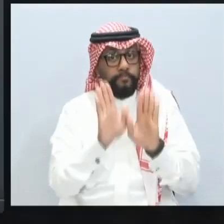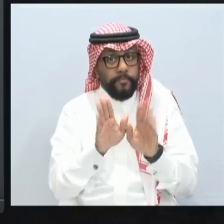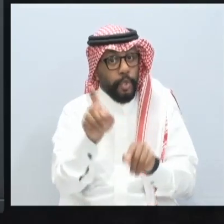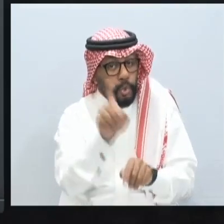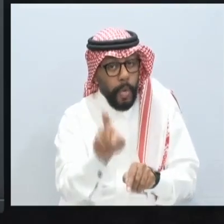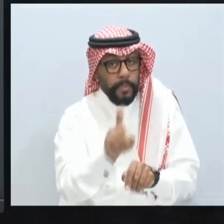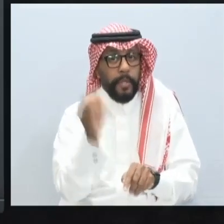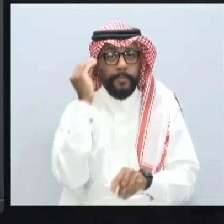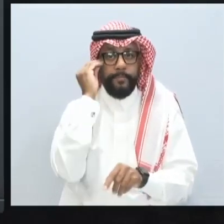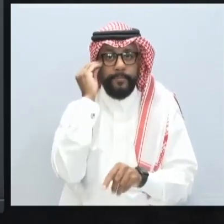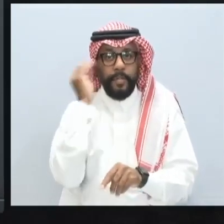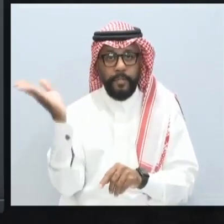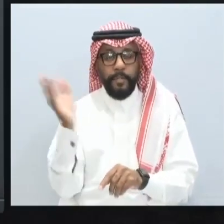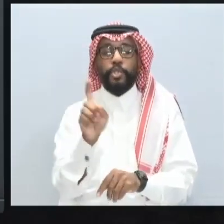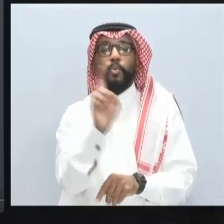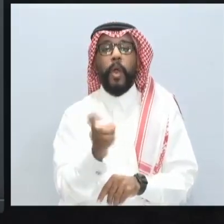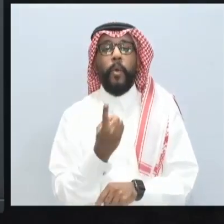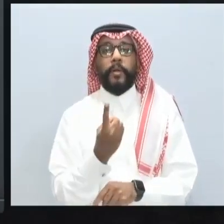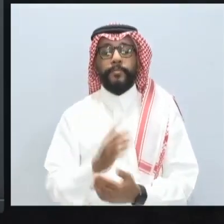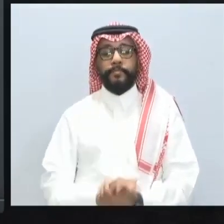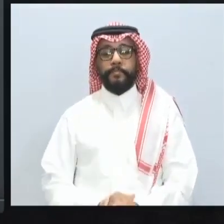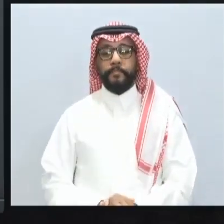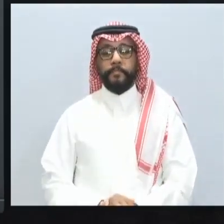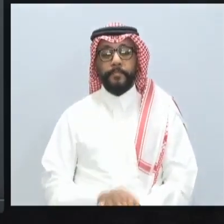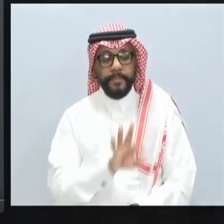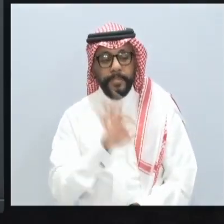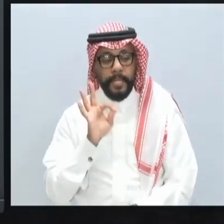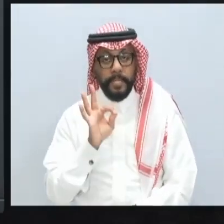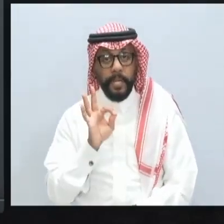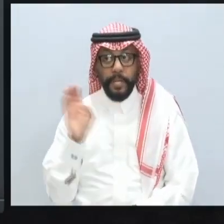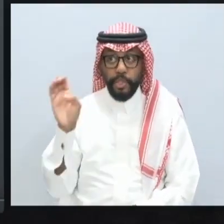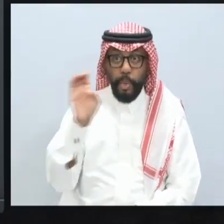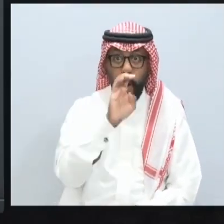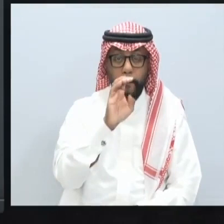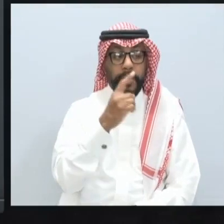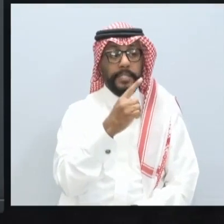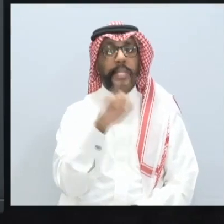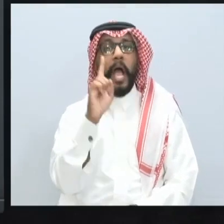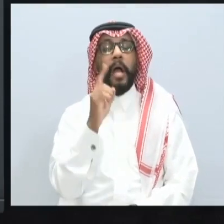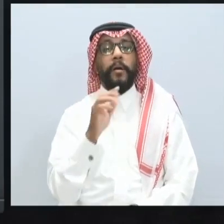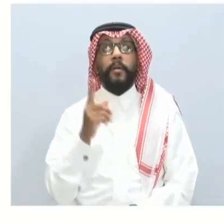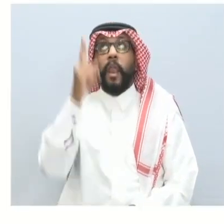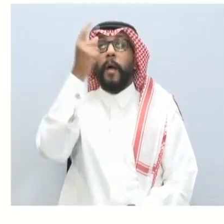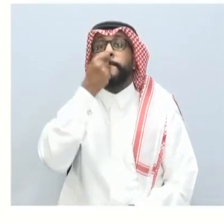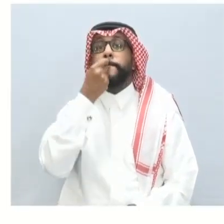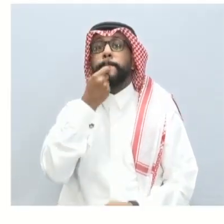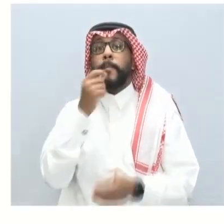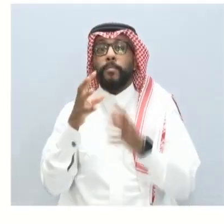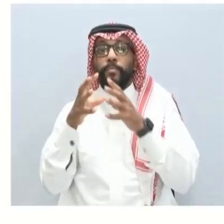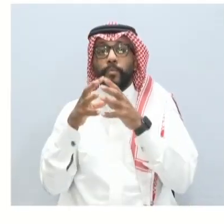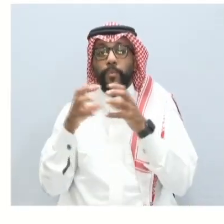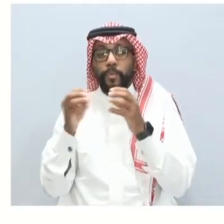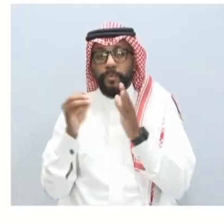الدرس نبدا بالسؤال الاول اختر الاجابه الصحيحه يقول الله سبحانه وتعالى